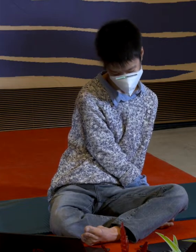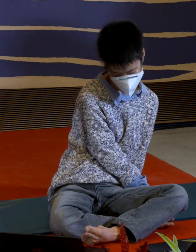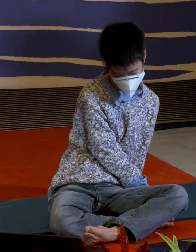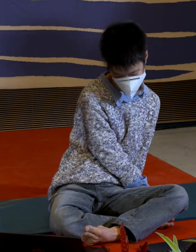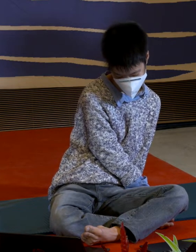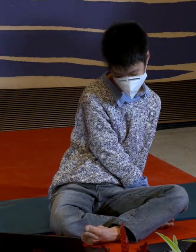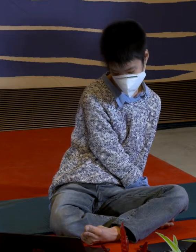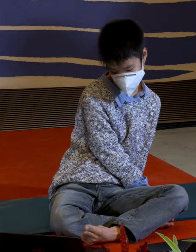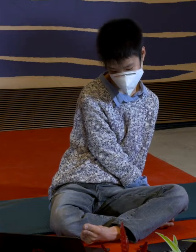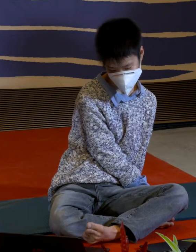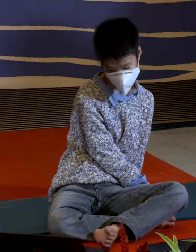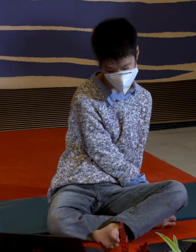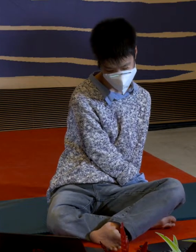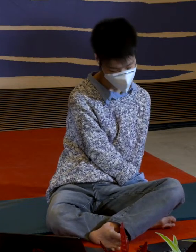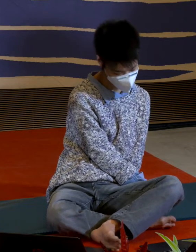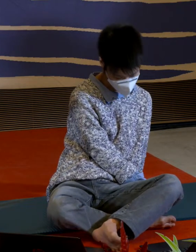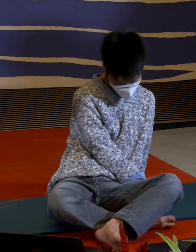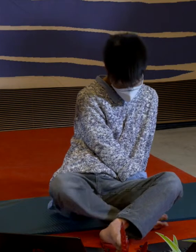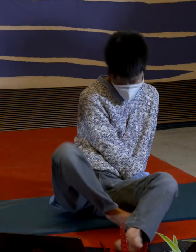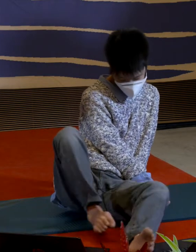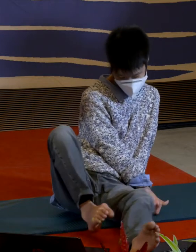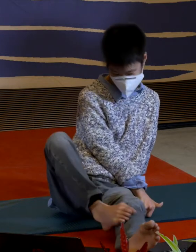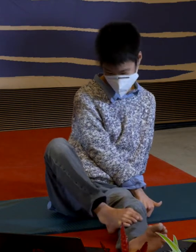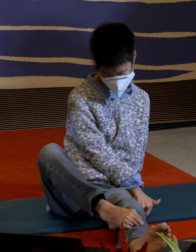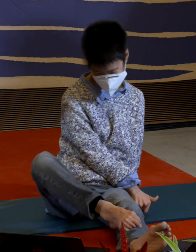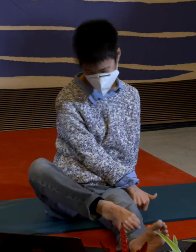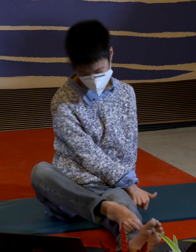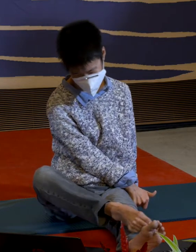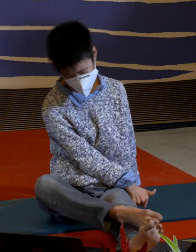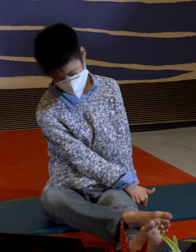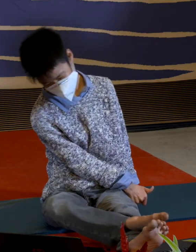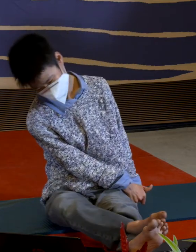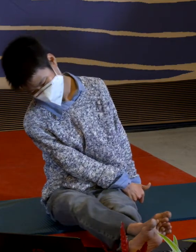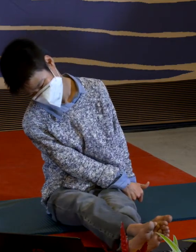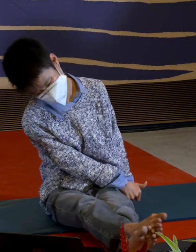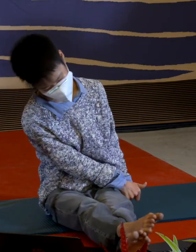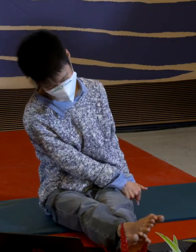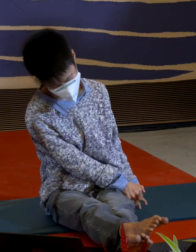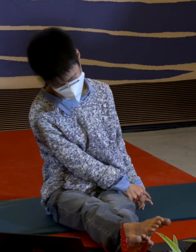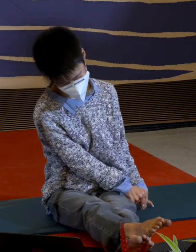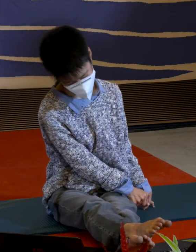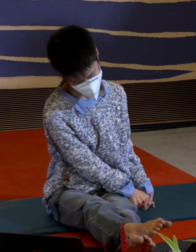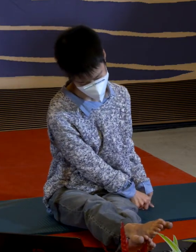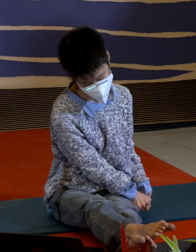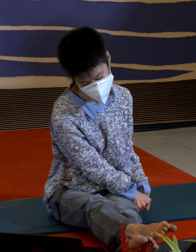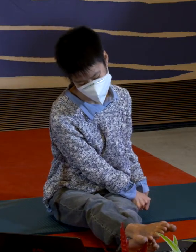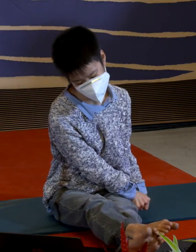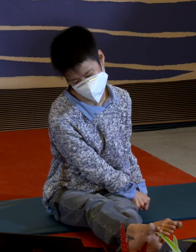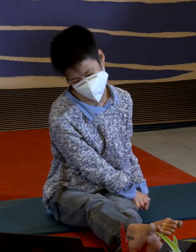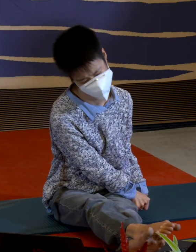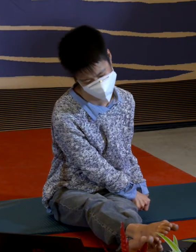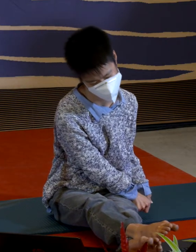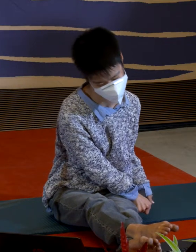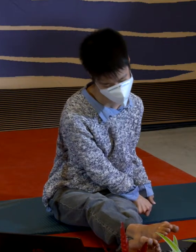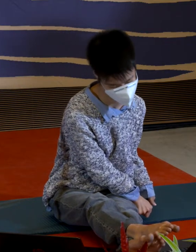de l'universel sous les mêmes traits. C'est la barbe de Victor Hugo. C'est Velázquez qui se tient debout, en train